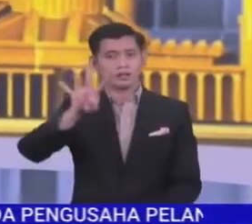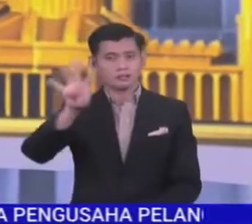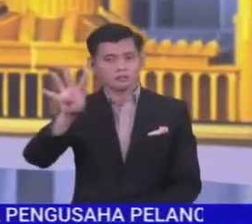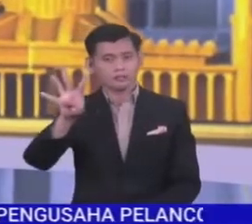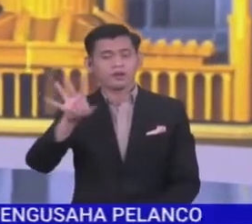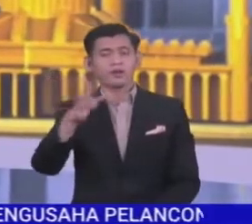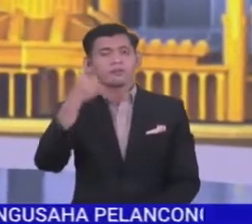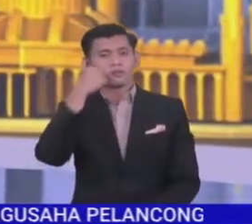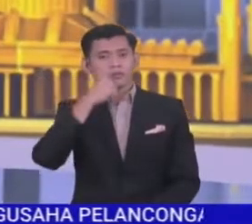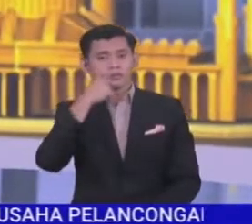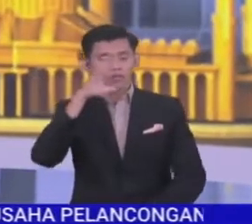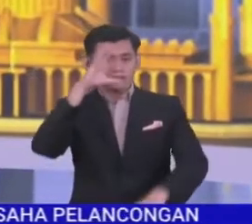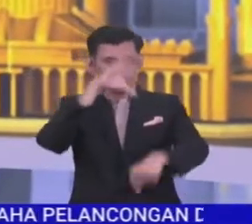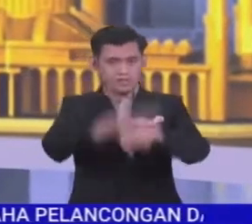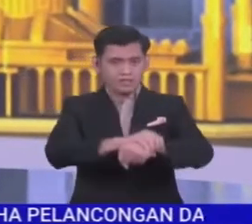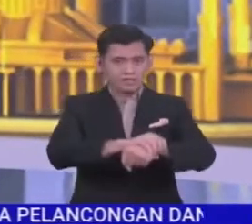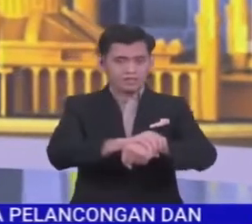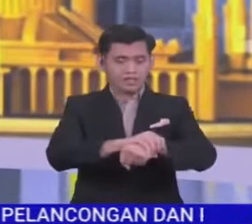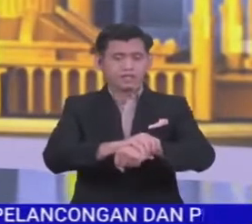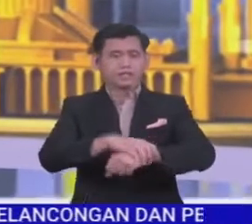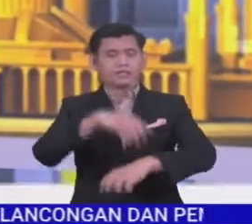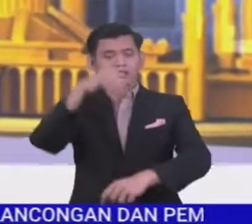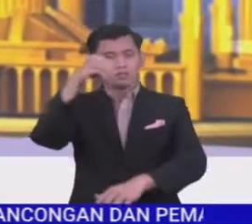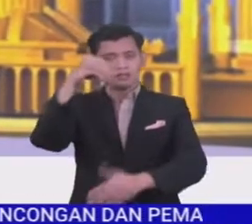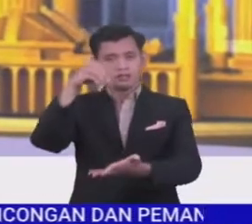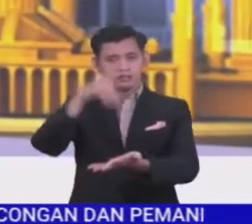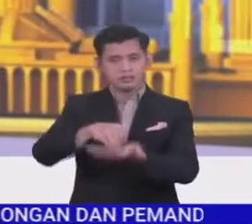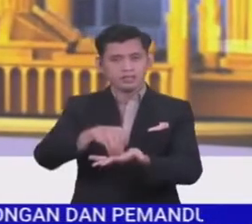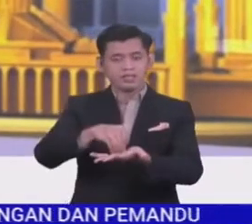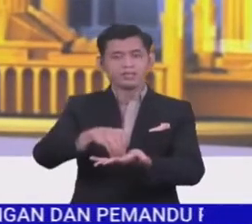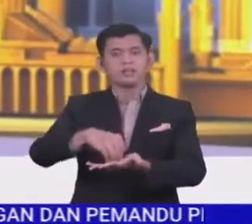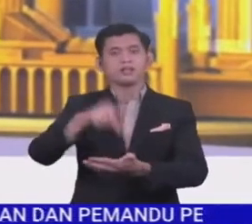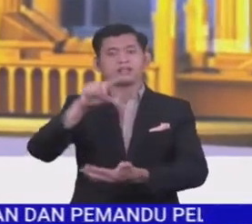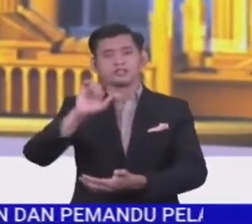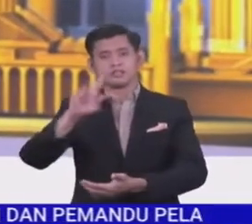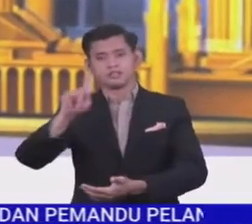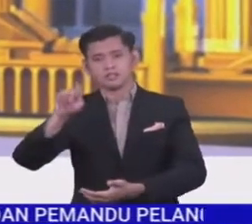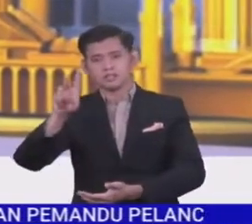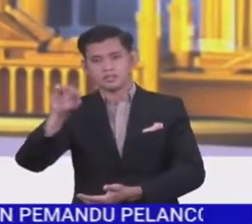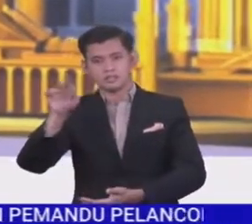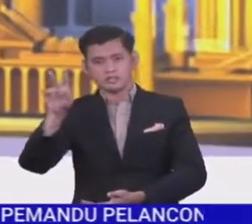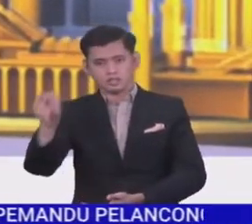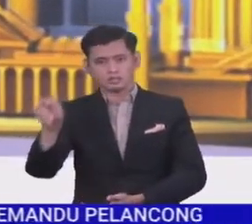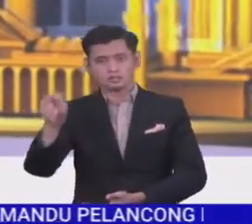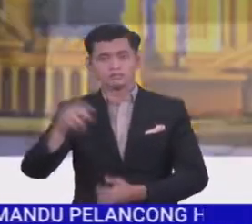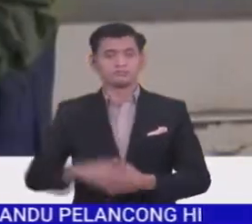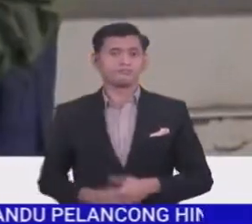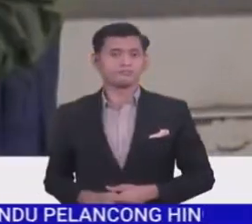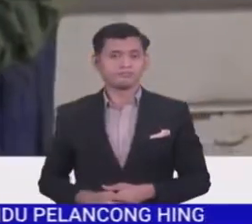sebuah pusat hiburan dekat Pulau Tikus, Georgetown dalam Ops Noda Ambang Tahun Baru awal pagi tadi.